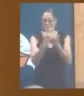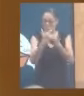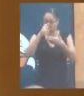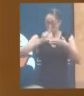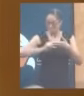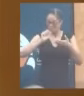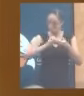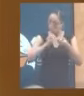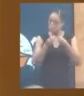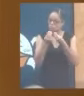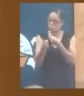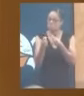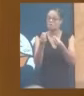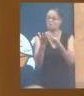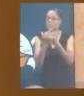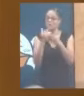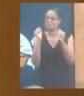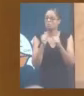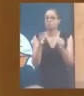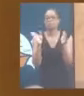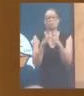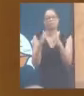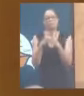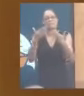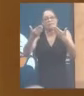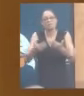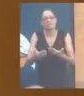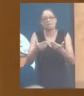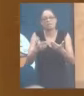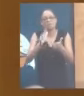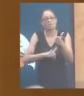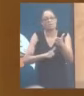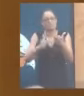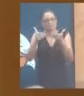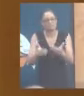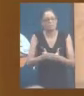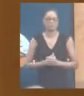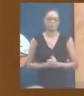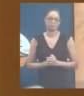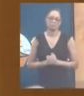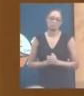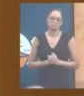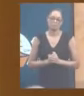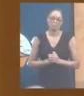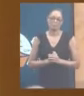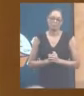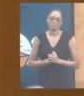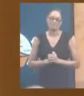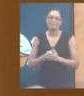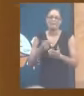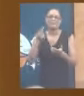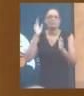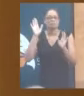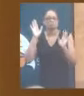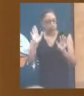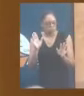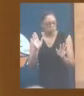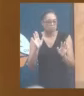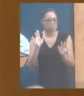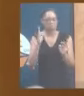le courrier. J'ai demandé de mettre fin directement à ce contrat-là. Alors, je préfère prendre ça sous le bon